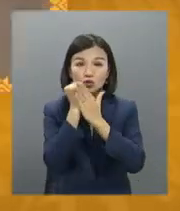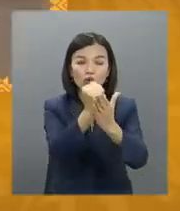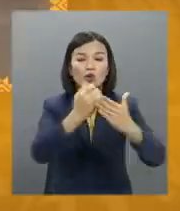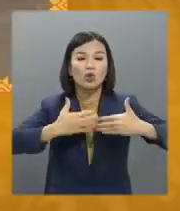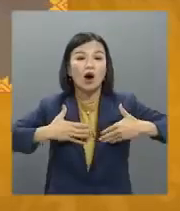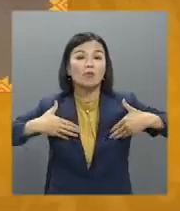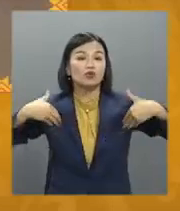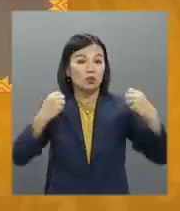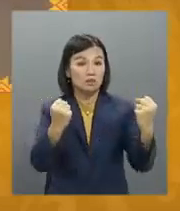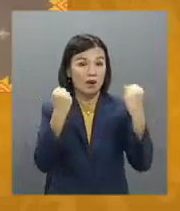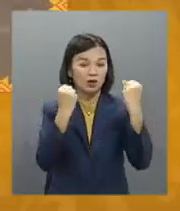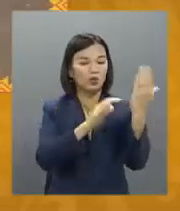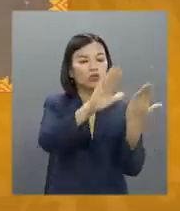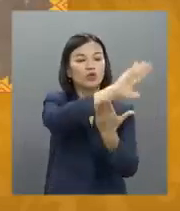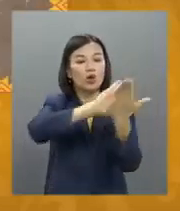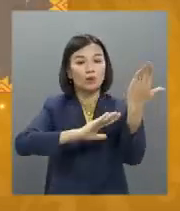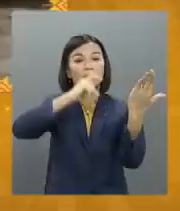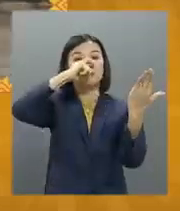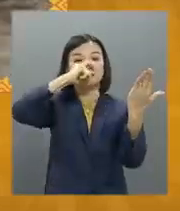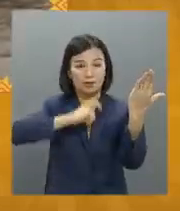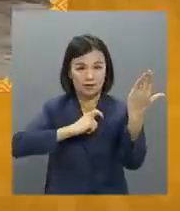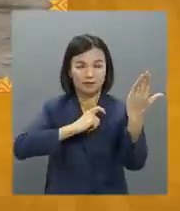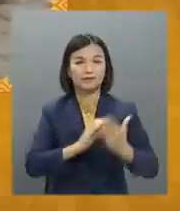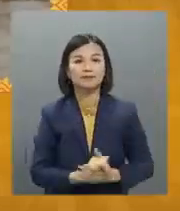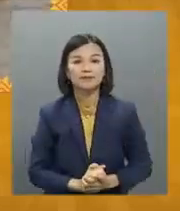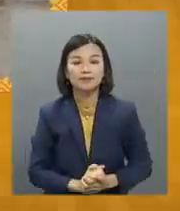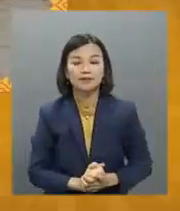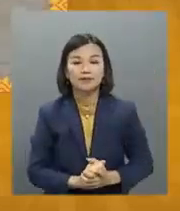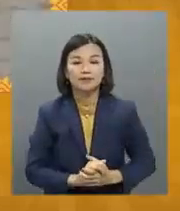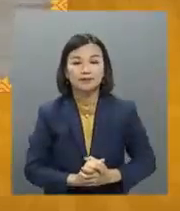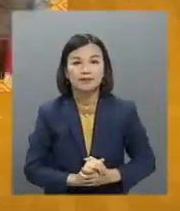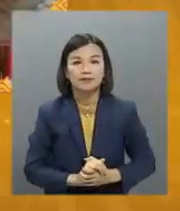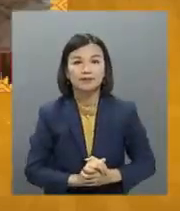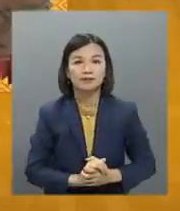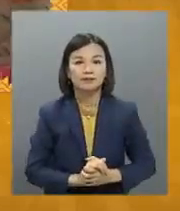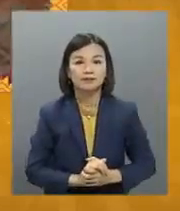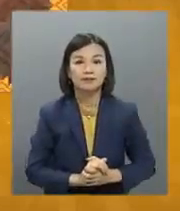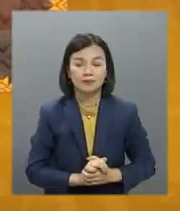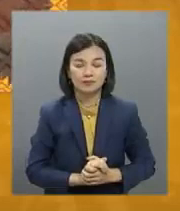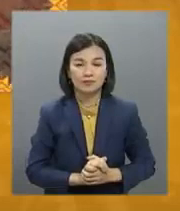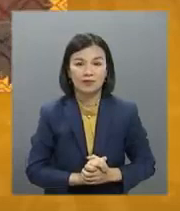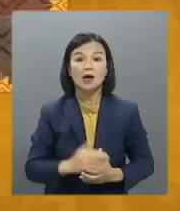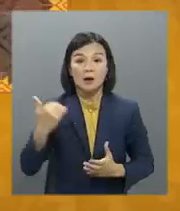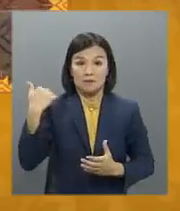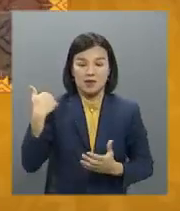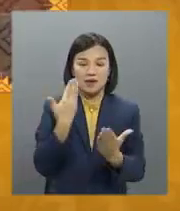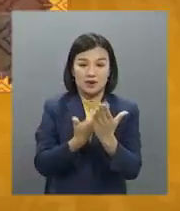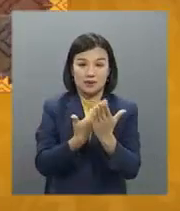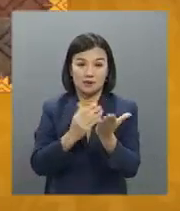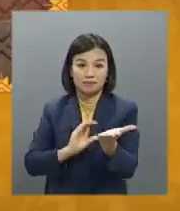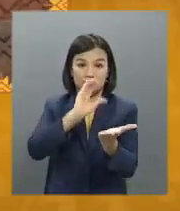ข้มแข็งนำมาซึ่งความสุขและมั่นคงของชาตินอกจ